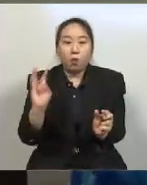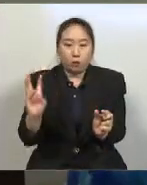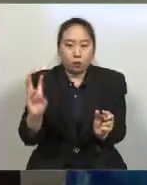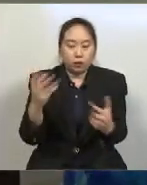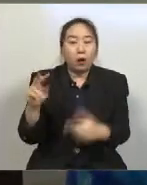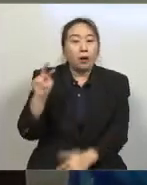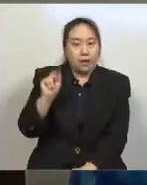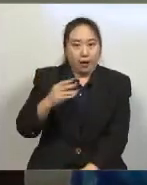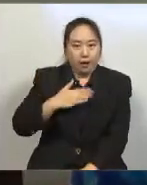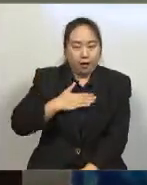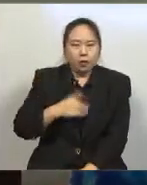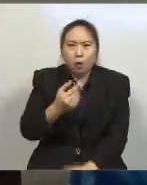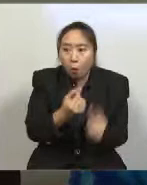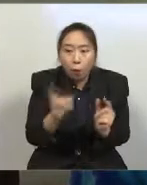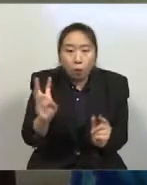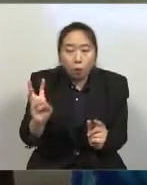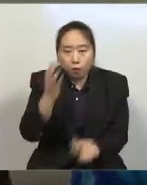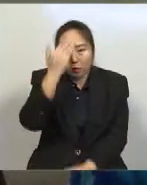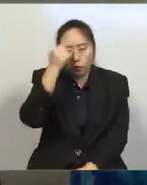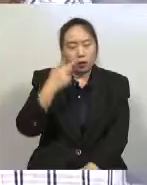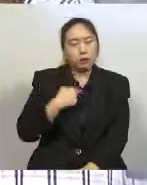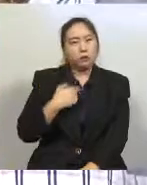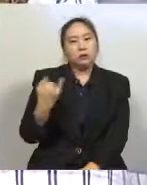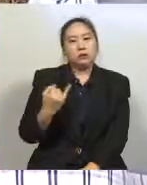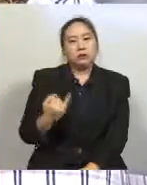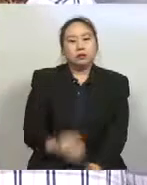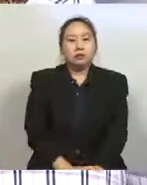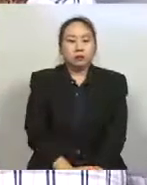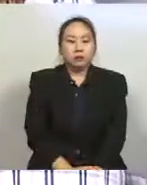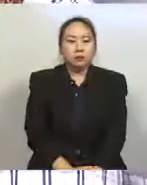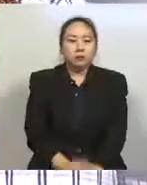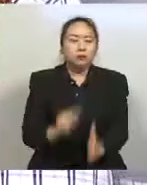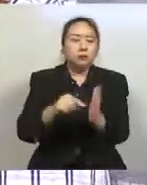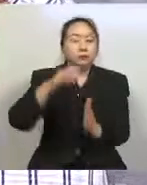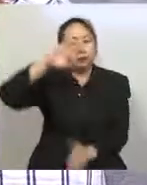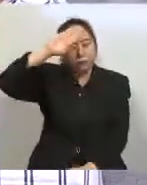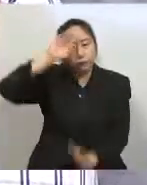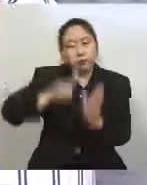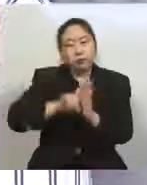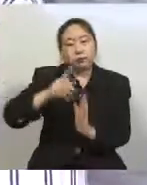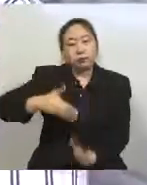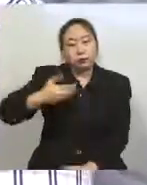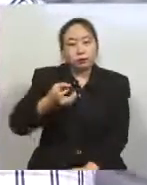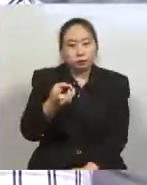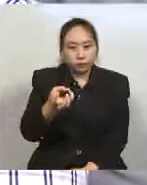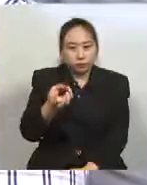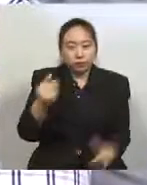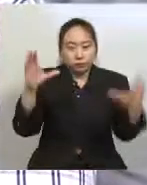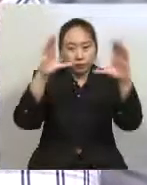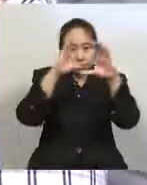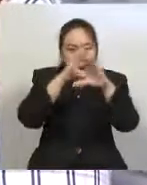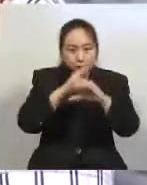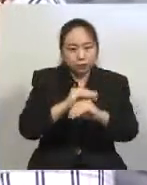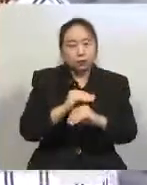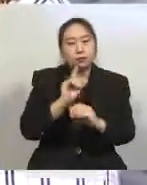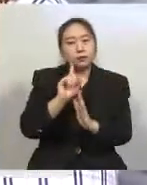หลอดเลย 6หลอดเลยเพราะว่าฉันอาการฉันไม่ดีเลย เริ่มแรกมีไข้นิดหน่อยแล้วก็ปวดที่ขาตกกลางคืนเนี่ยประมาณชั่ว